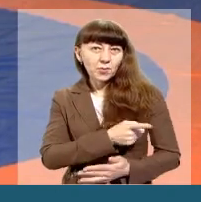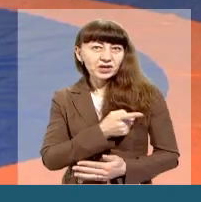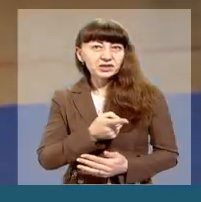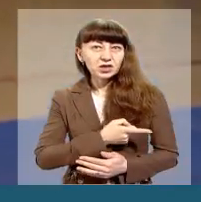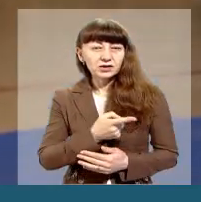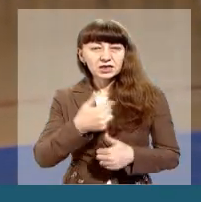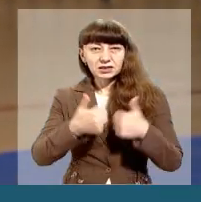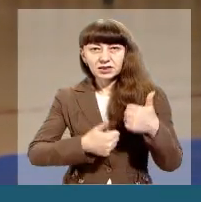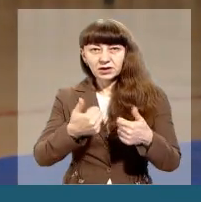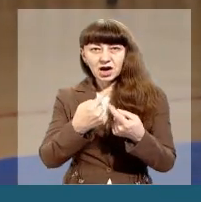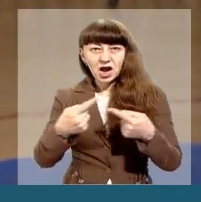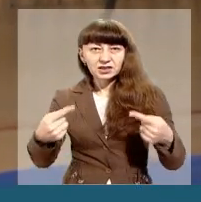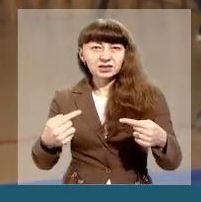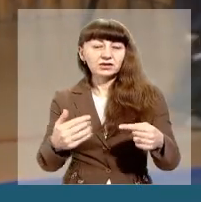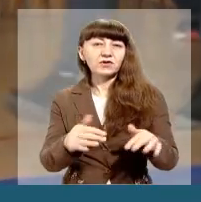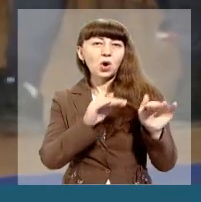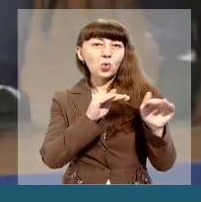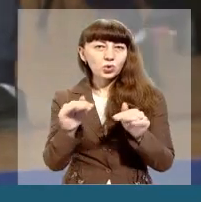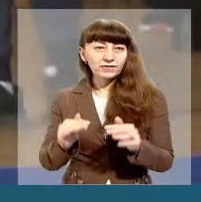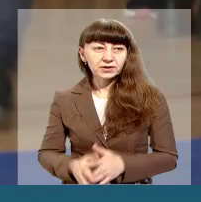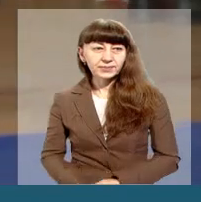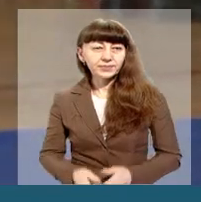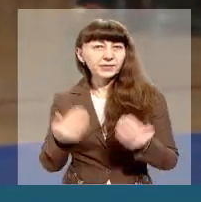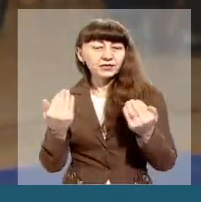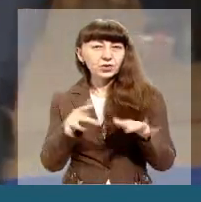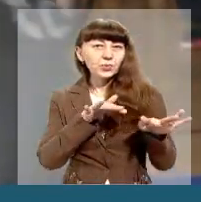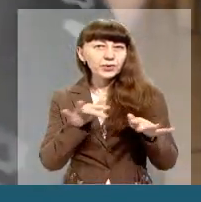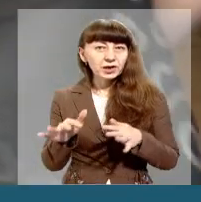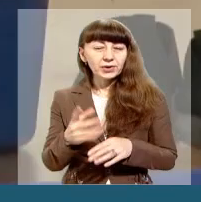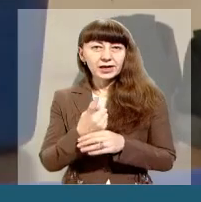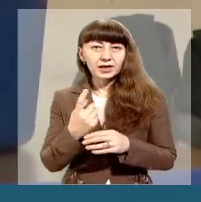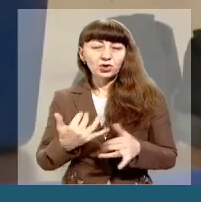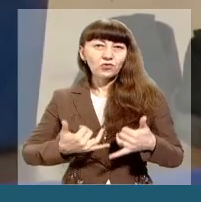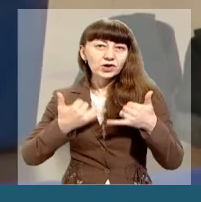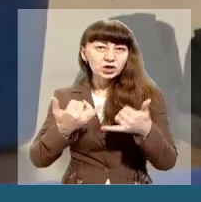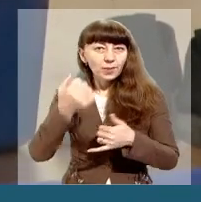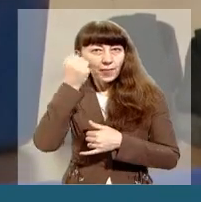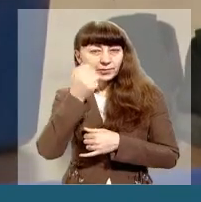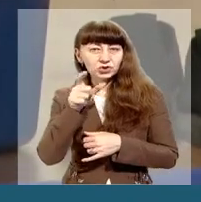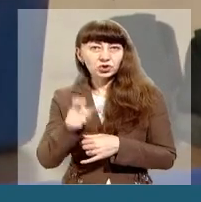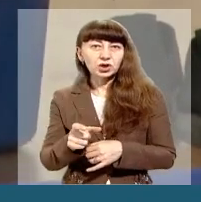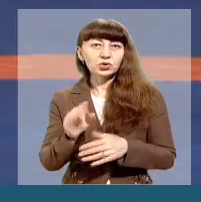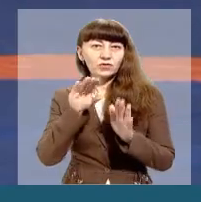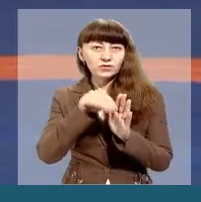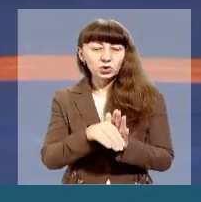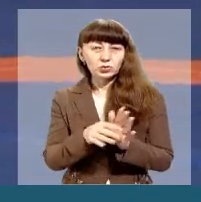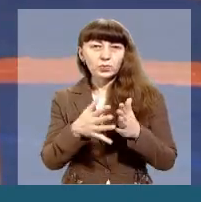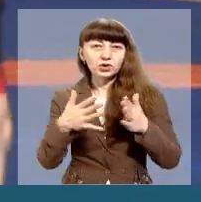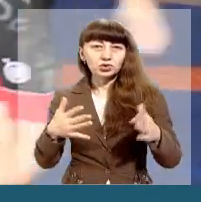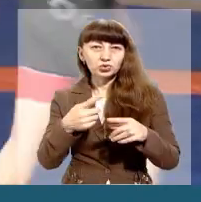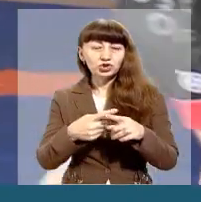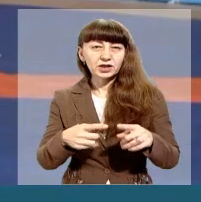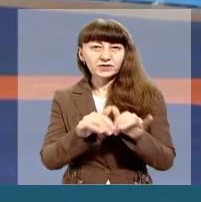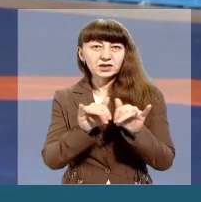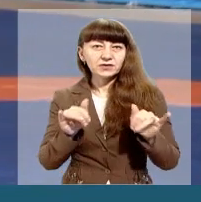состоятельность на соревнованиях самого высокого уровня. Сегодняшнее мероприятие – это дань уважения памяти человека, внесшего неизмеримый вклад